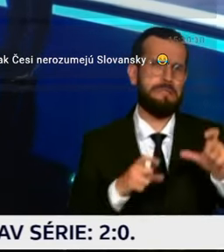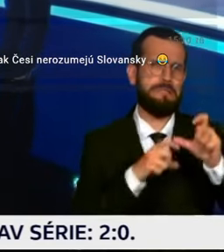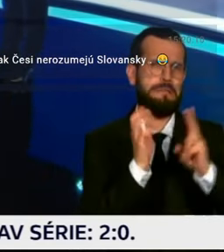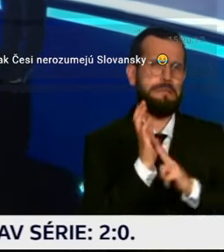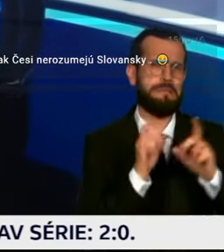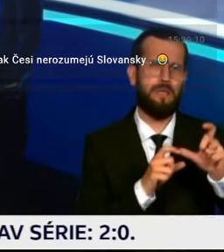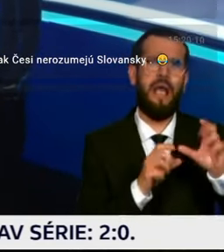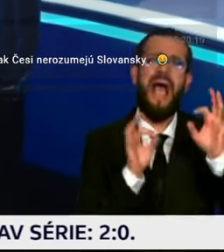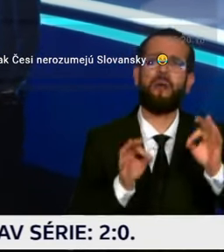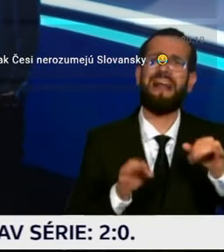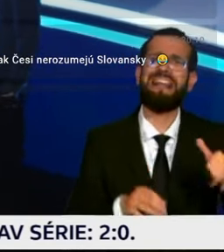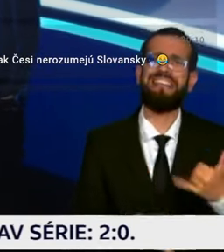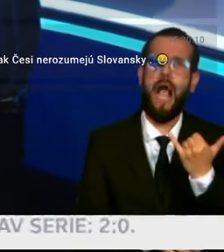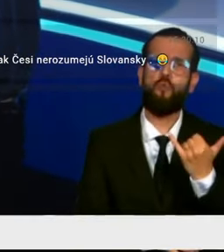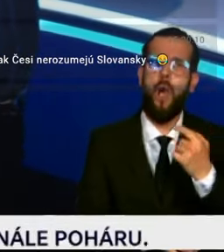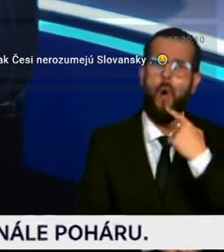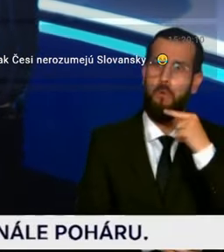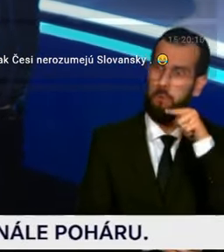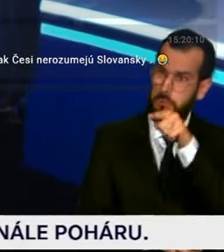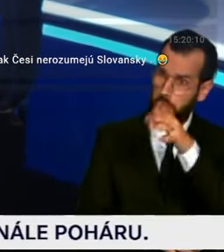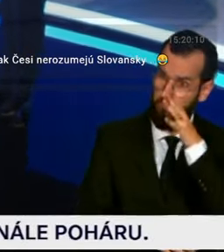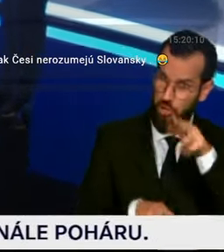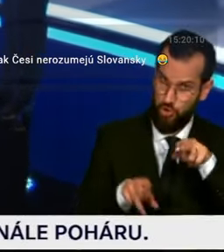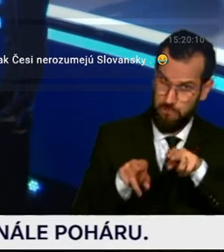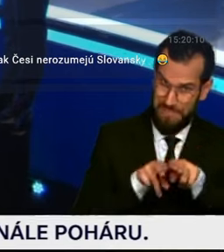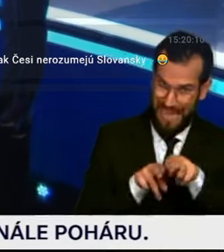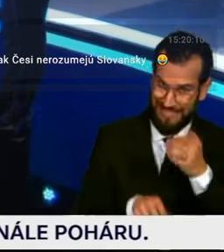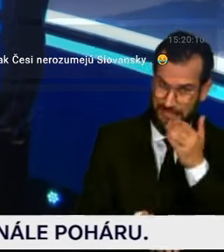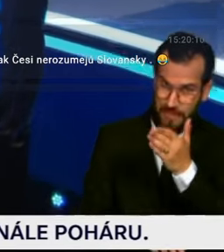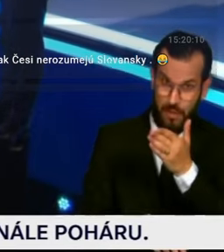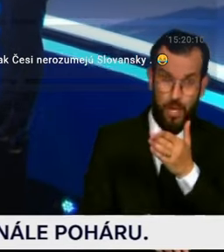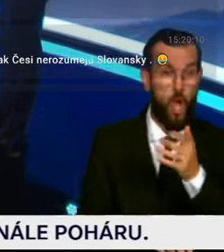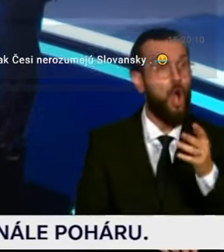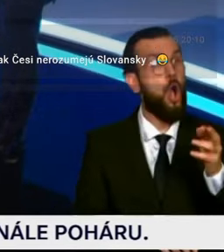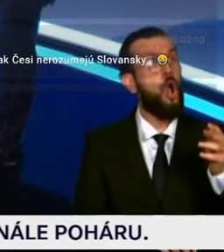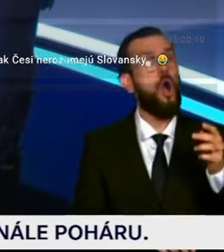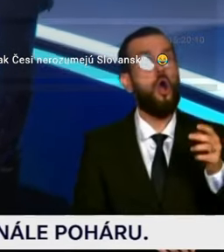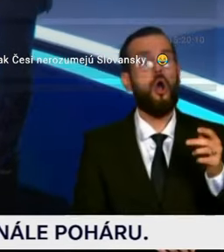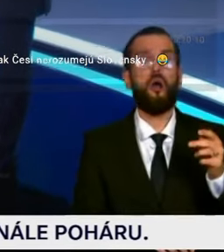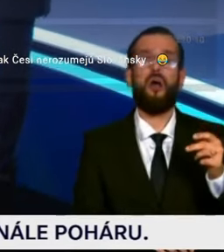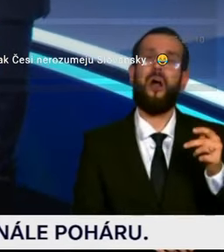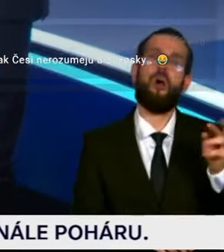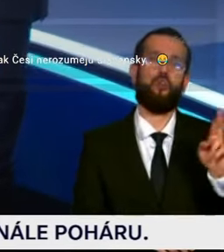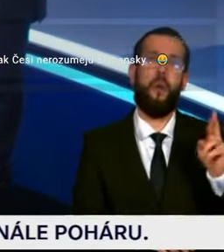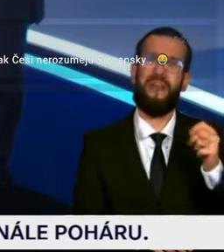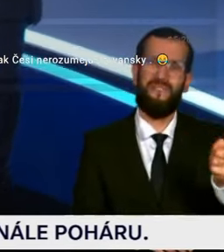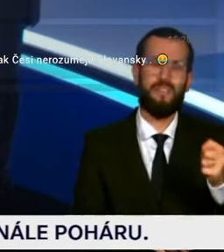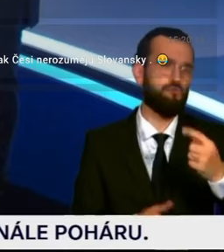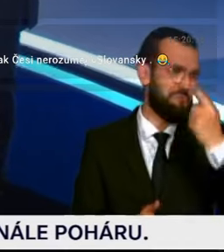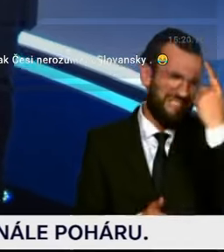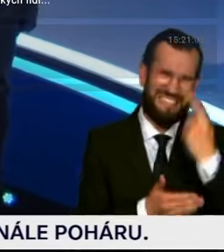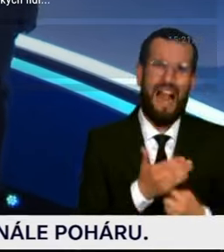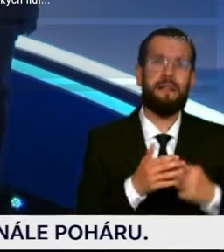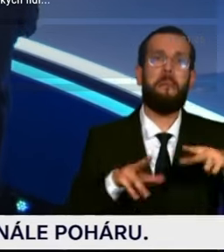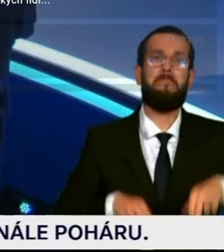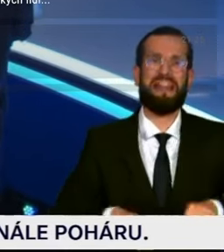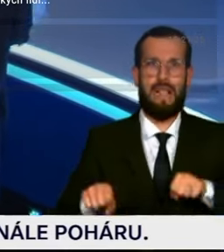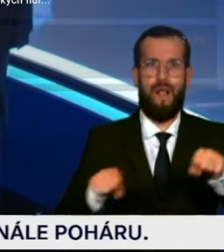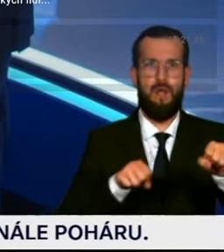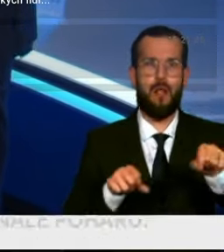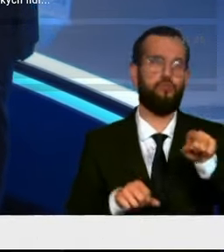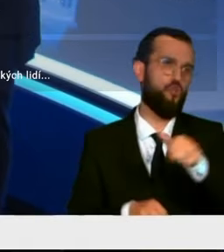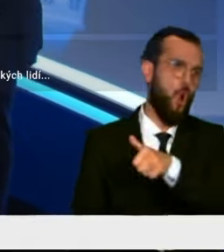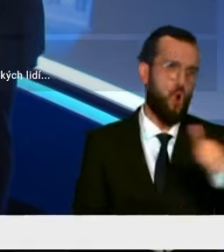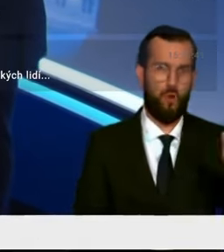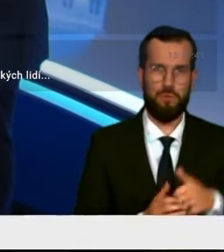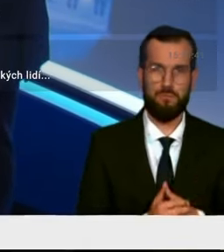januári povedal že ak sa vy stanete prezident tom tak Róbert Fico príde do roka a do dňa o svoju funkciu eh Ako to ide dokopy